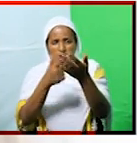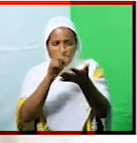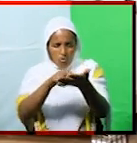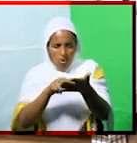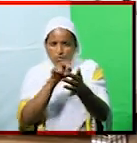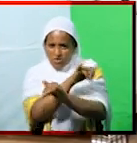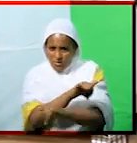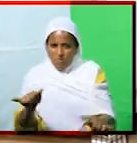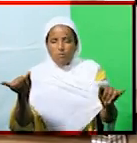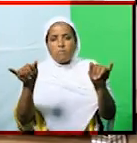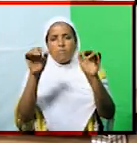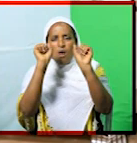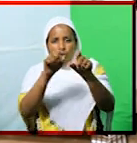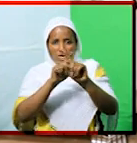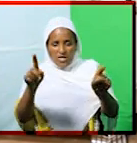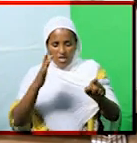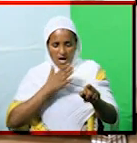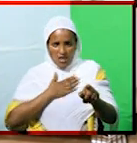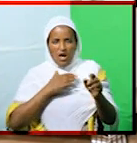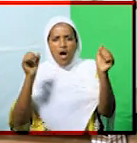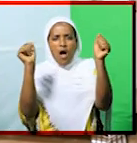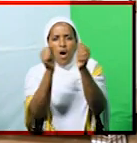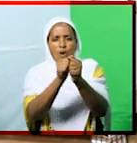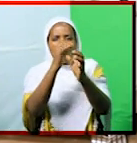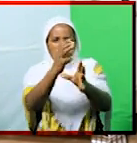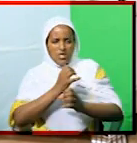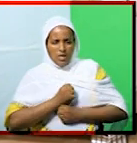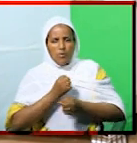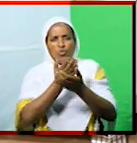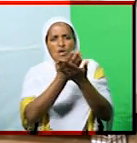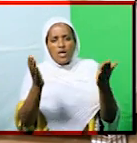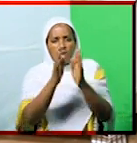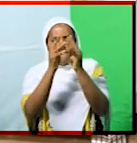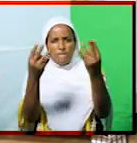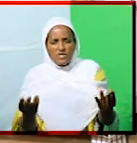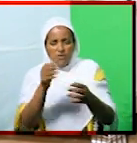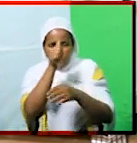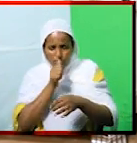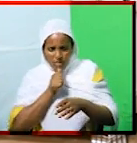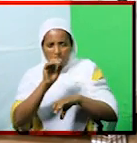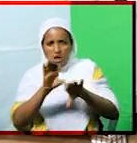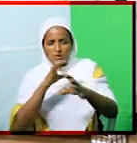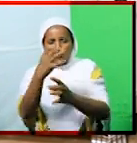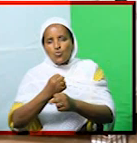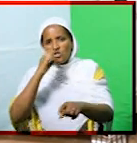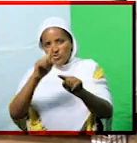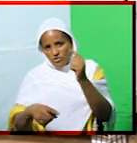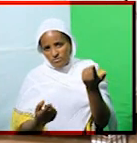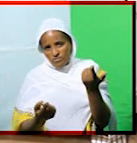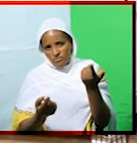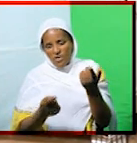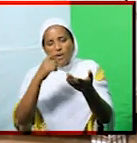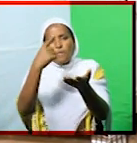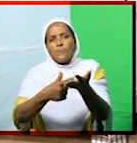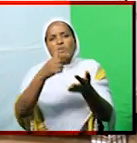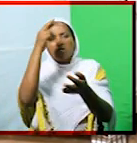ነው። ንባቡ አንድ ነው። ግን የኔ አእምሮ የተቀበለውን ነገር የመጽሐፍት ምስጢር አድርጌ ልወስደው አልችልም። ለዚህ